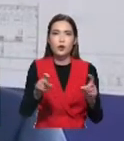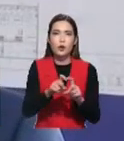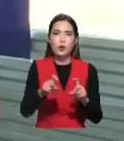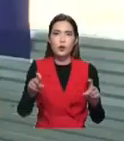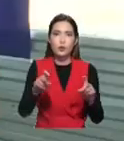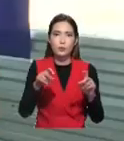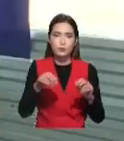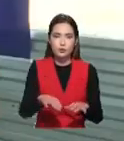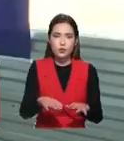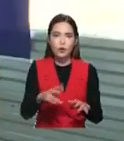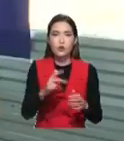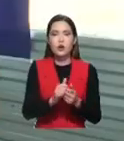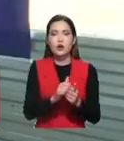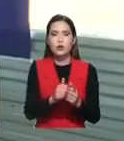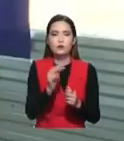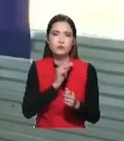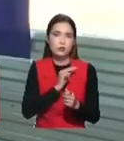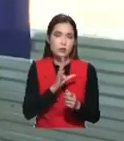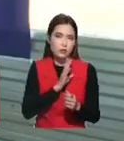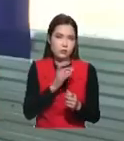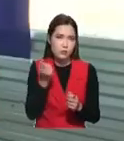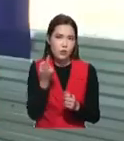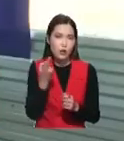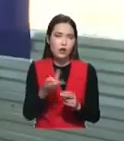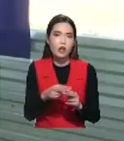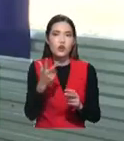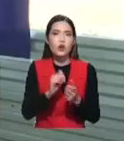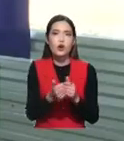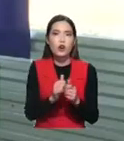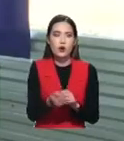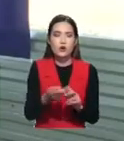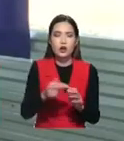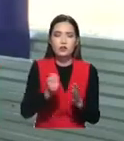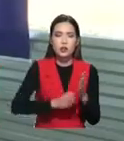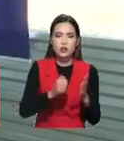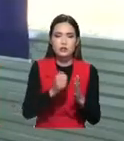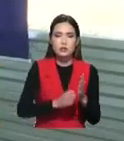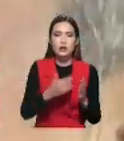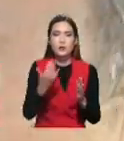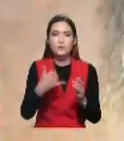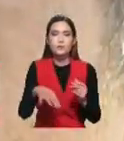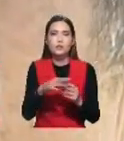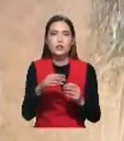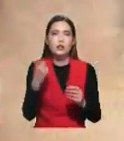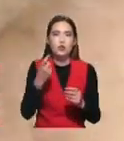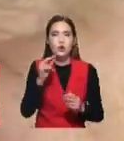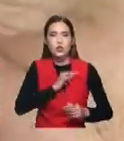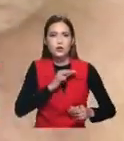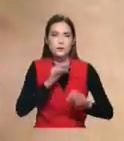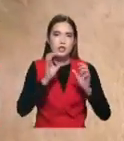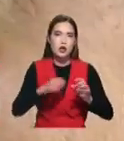үш ауысымдық жұмыс істеп отыр. Және осы үш ауысымдықты жою бойынша ауданымызда үлкен жұмыстар жүргізіліп жатыр.